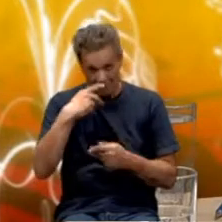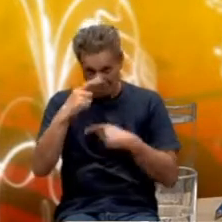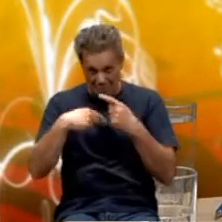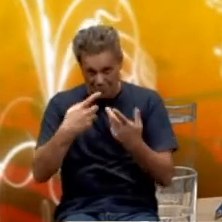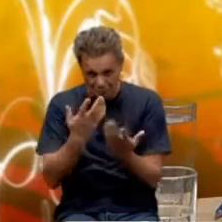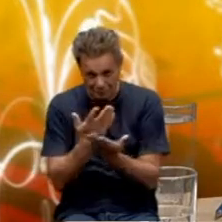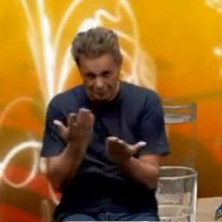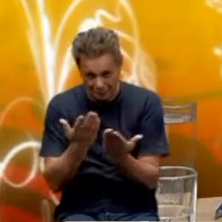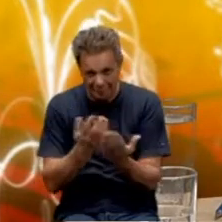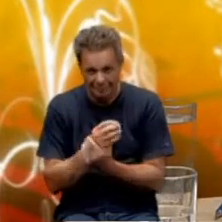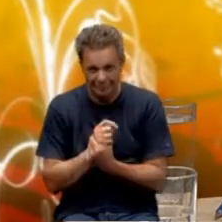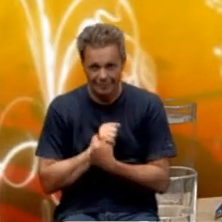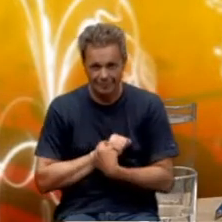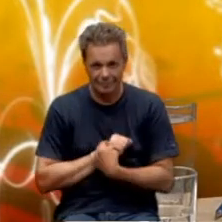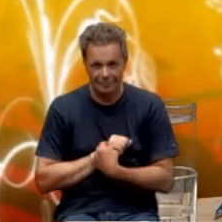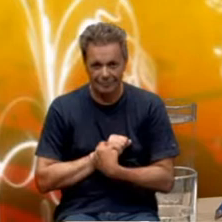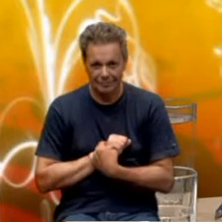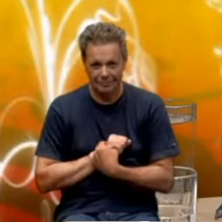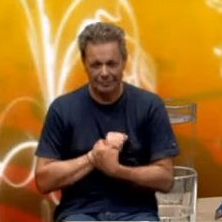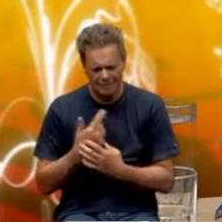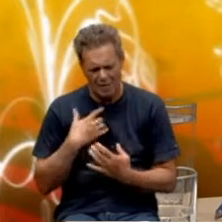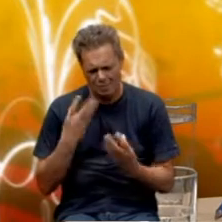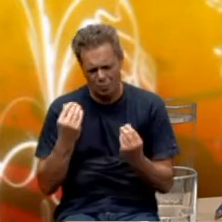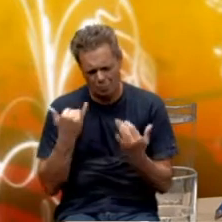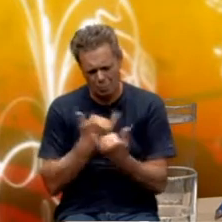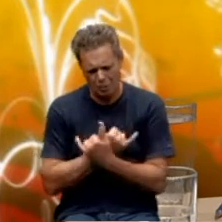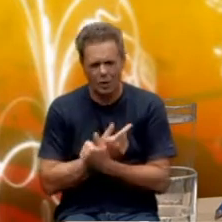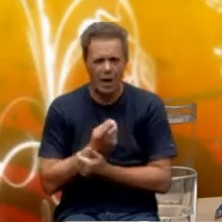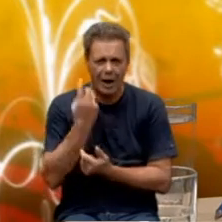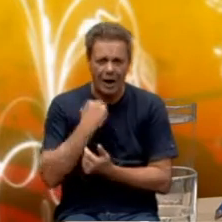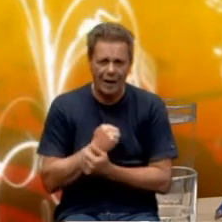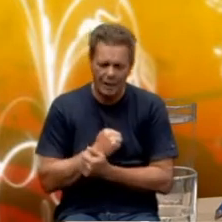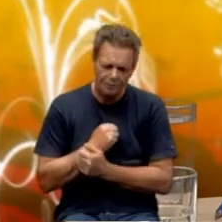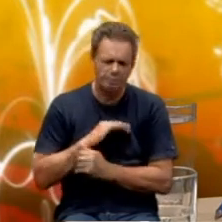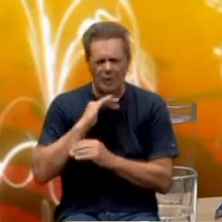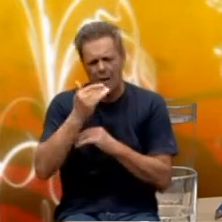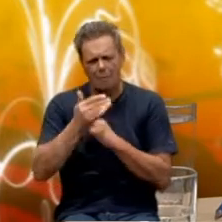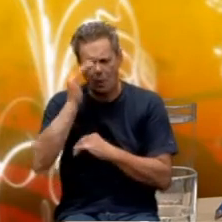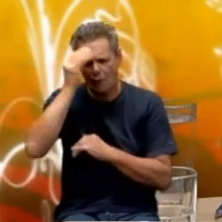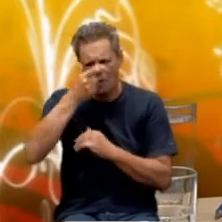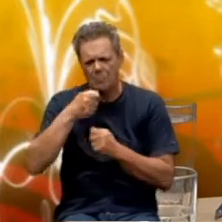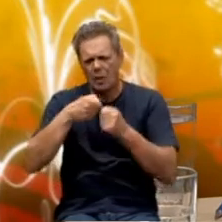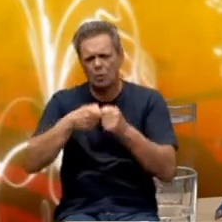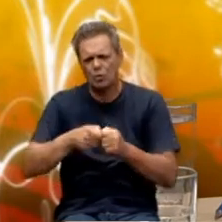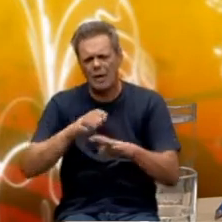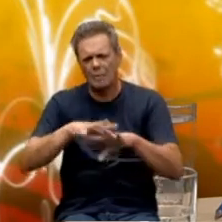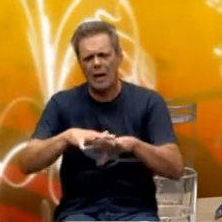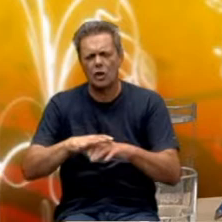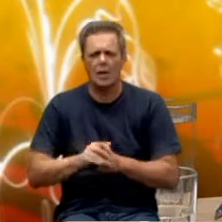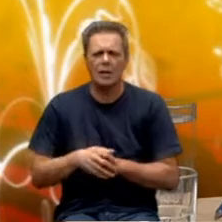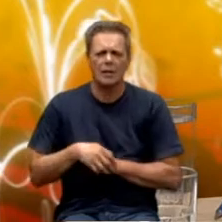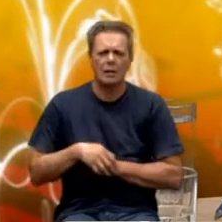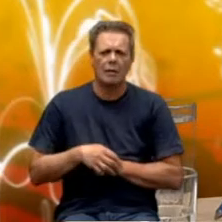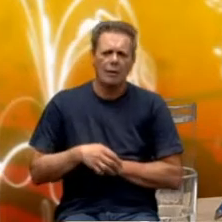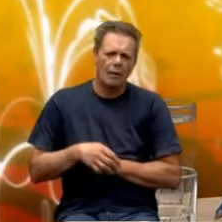emisiji. Mislim da nisam najavila, što sam jako pogriješila, ali sam najavila preko Facebooka i društvenih mreža. Pa ću